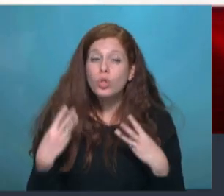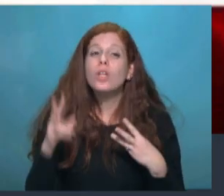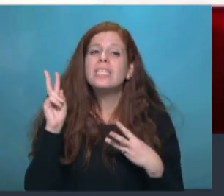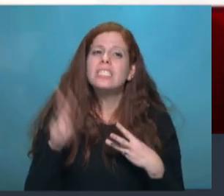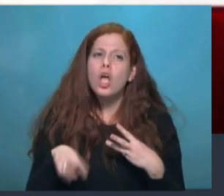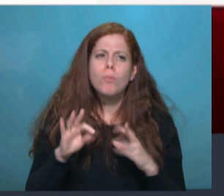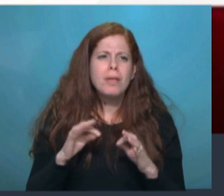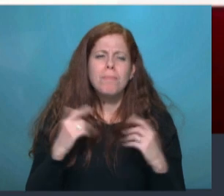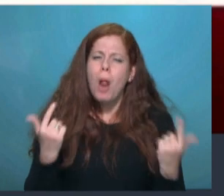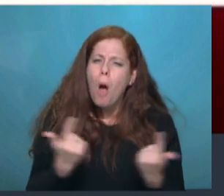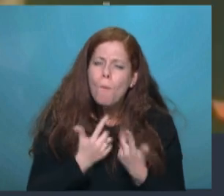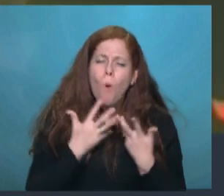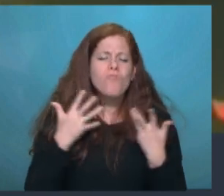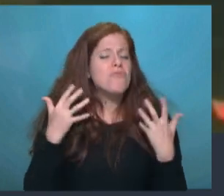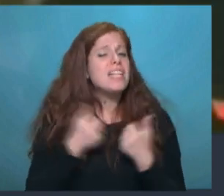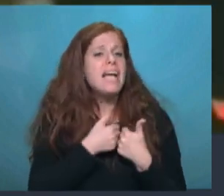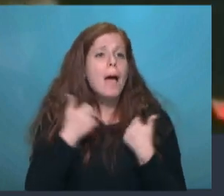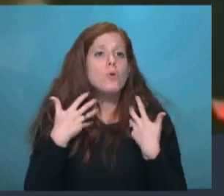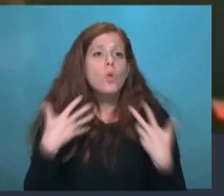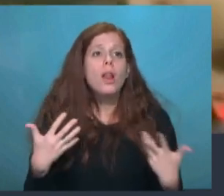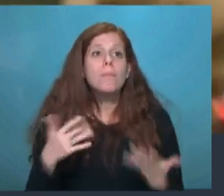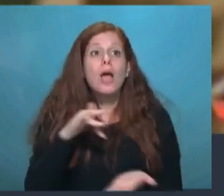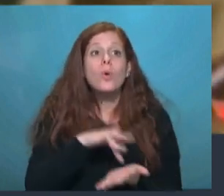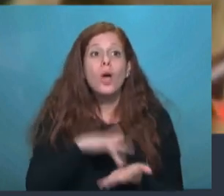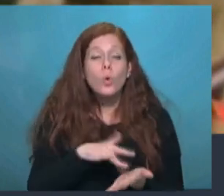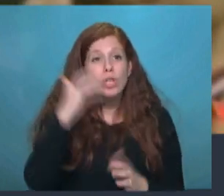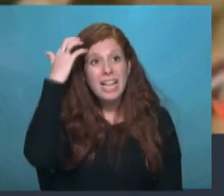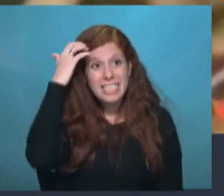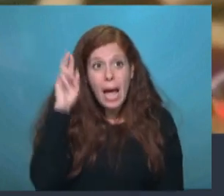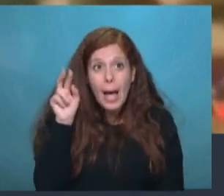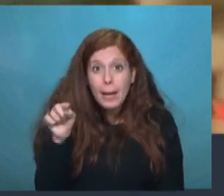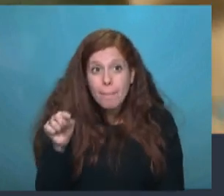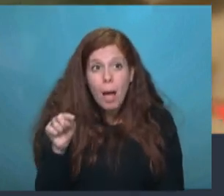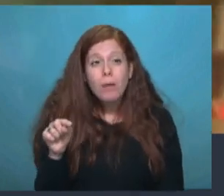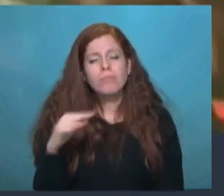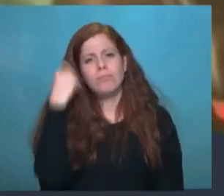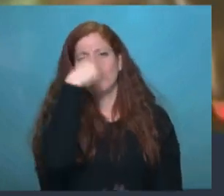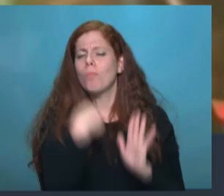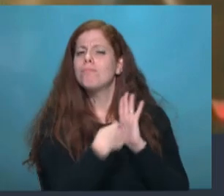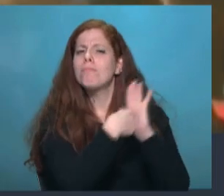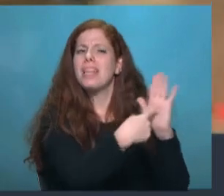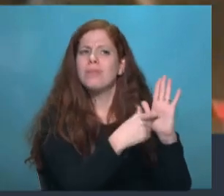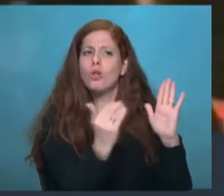كبيرة والتحديات كبيرة فوجود الأميرة ريما تكون وجهة للمملكة العربية السعودية